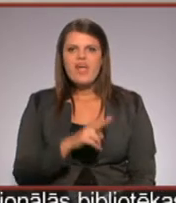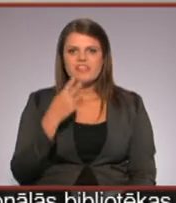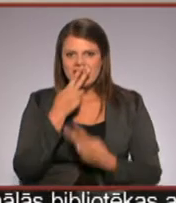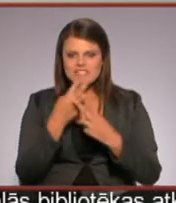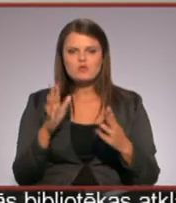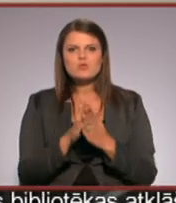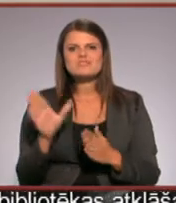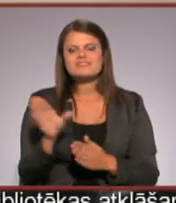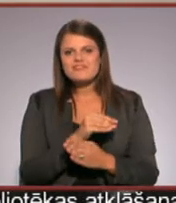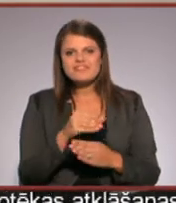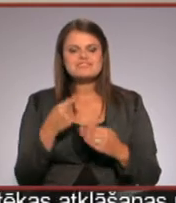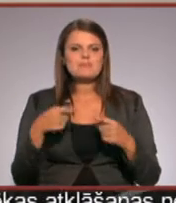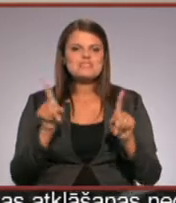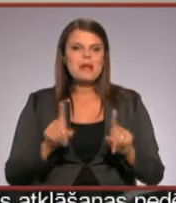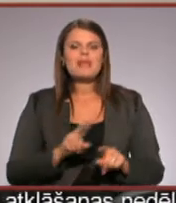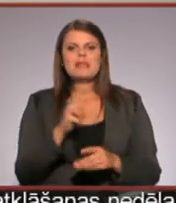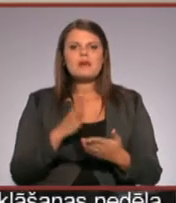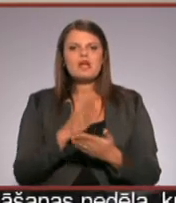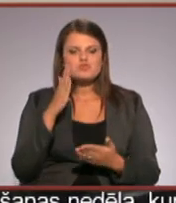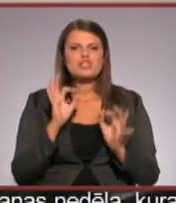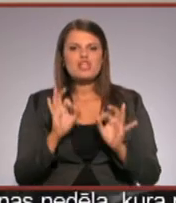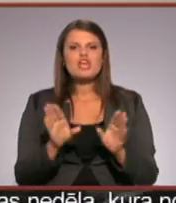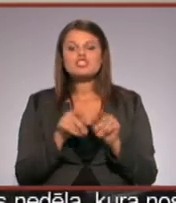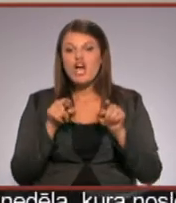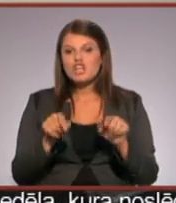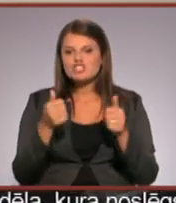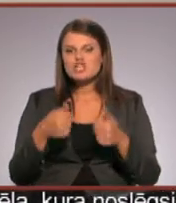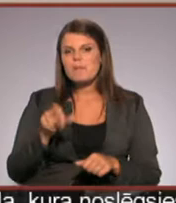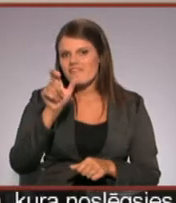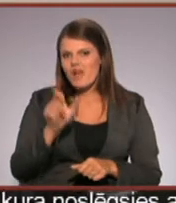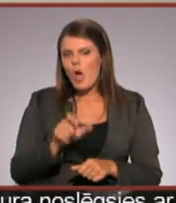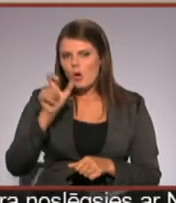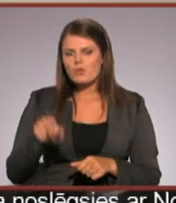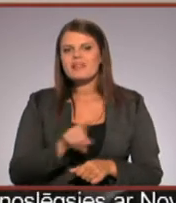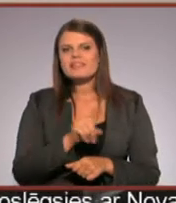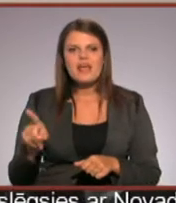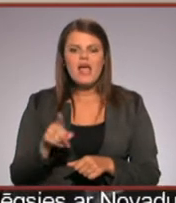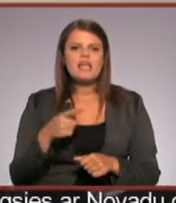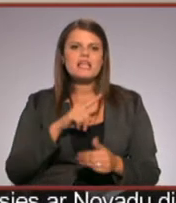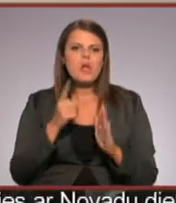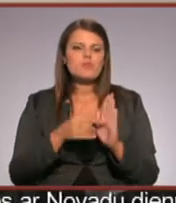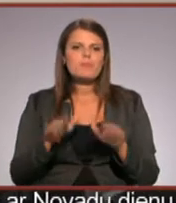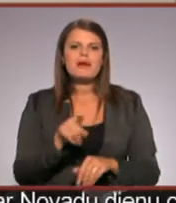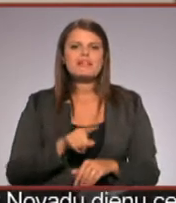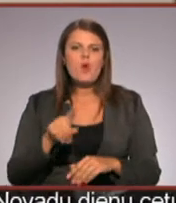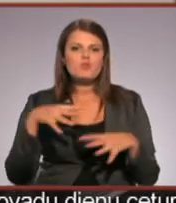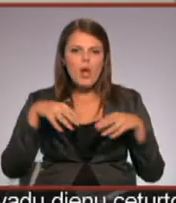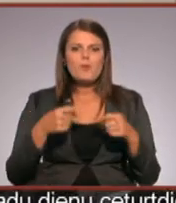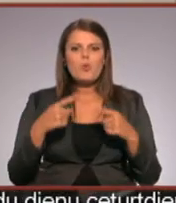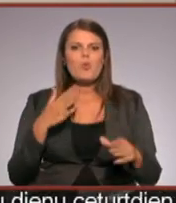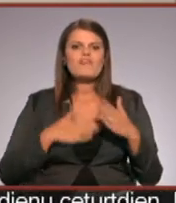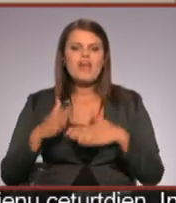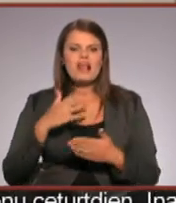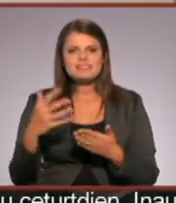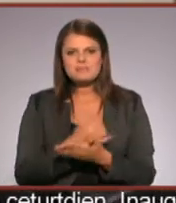Neskatoties uz visām peripētijām, kas notiek tieši ar šiem varoņiem, te ir jautājums par tautu apvienošanos, ko vēlējās panākt Indulis ar